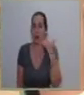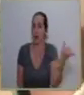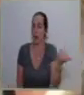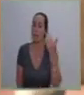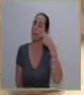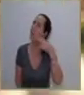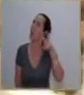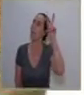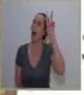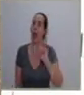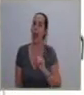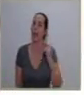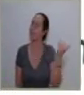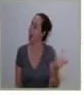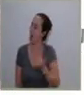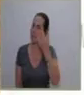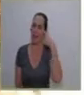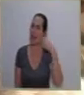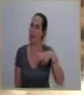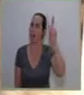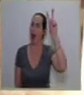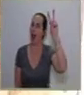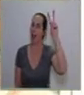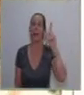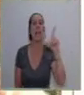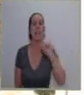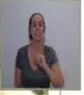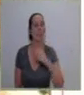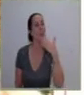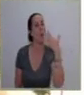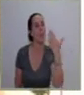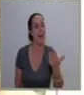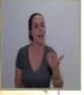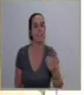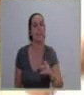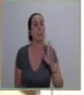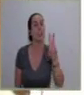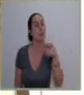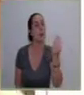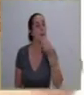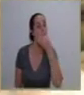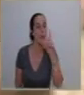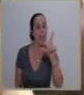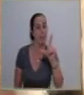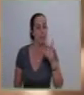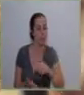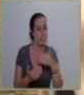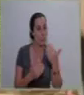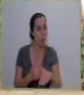להביט למעלה. ושוב, תמיד כלפי מעלה, ליצ'י שלנו. תודה רבה לך, דניאל, האם יש לך משהו לשאול את ליצ'י לקראת